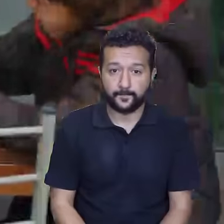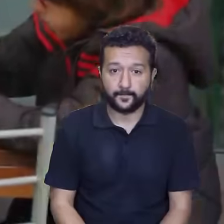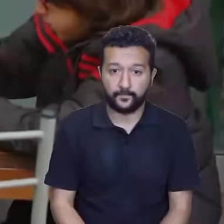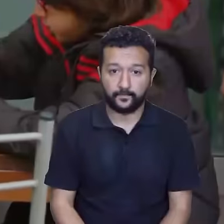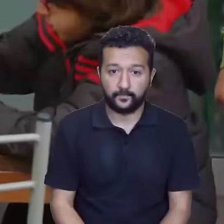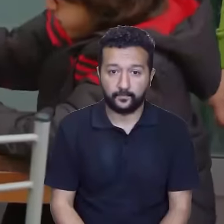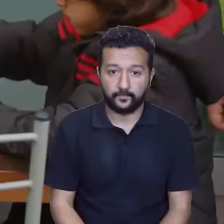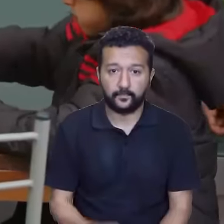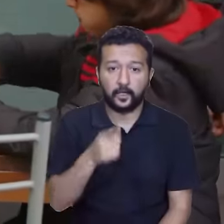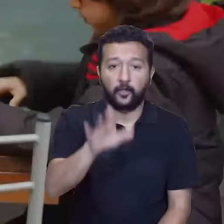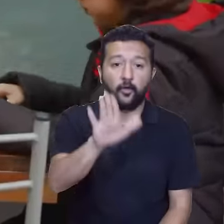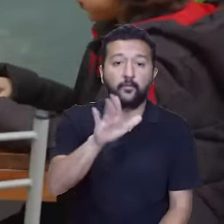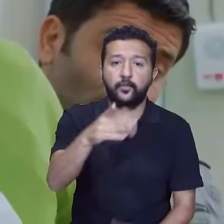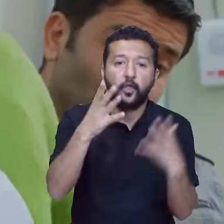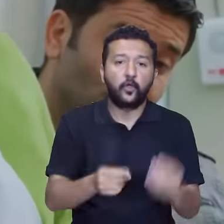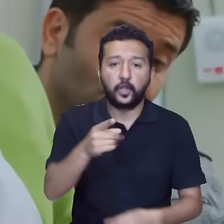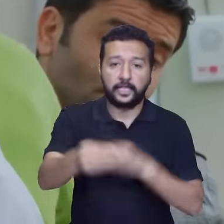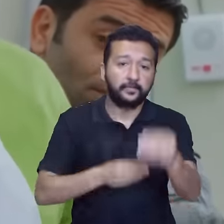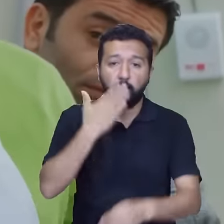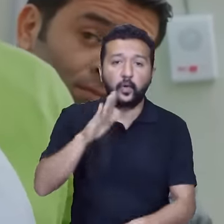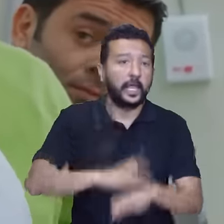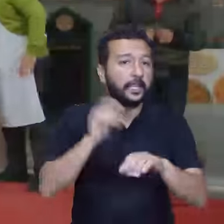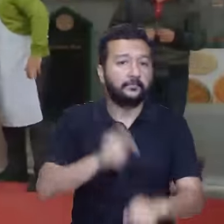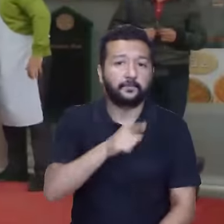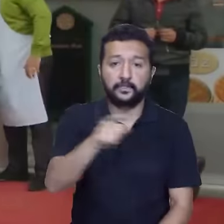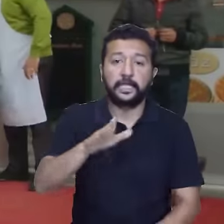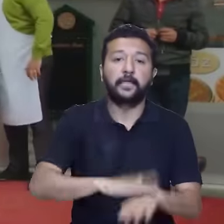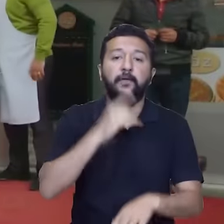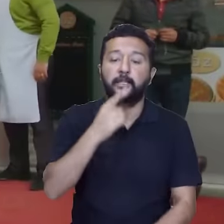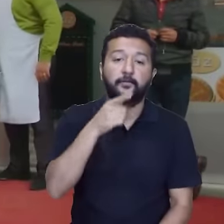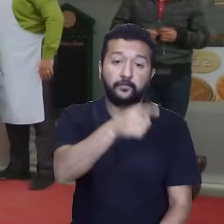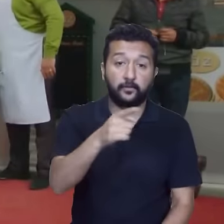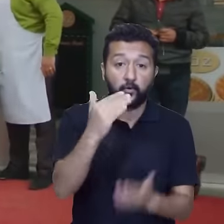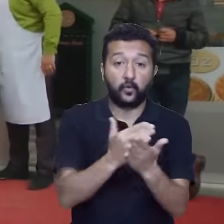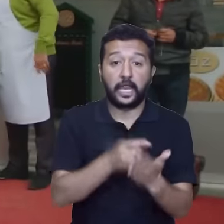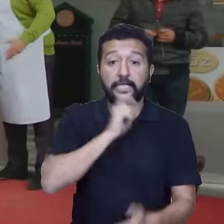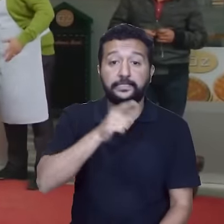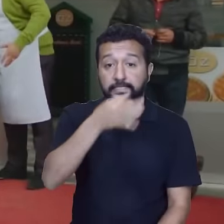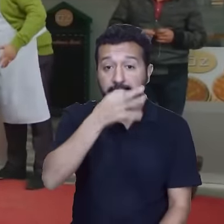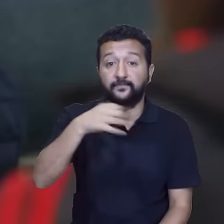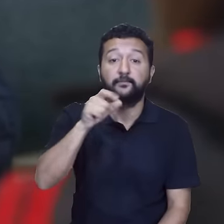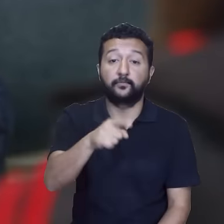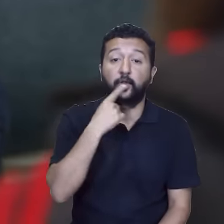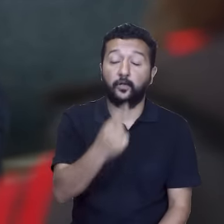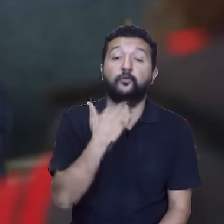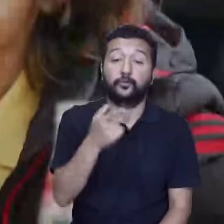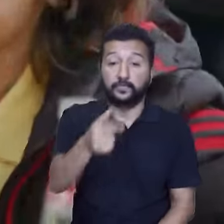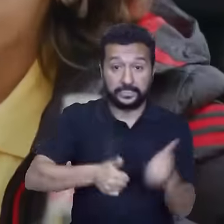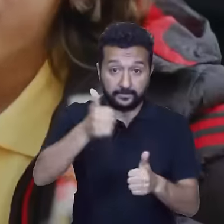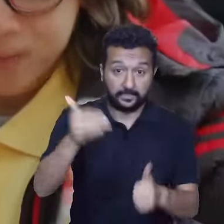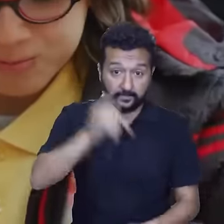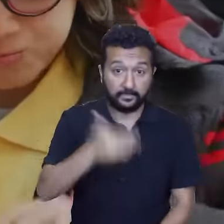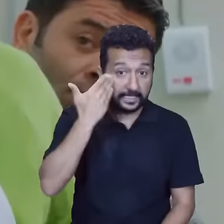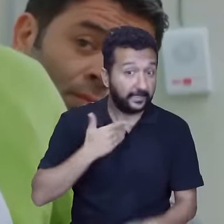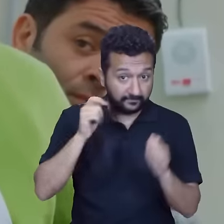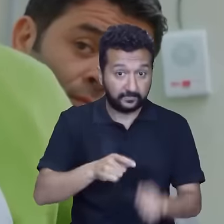Tabaklarındakileri değiştiler. Hop hop hop hop. Ne oluyor oğlum? Değişmek yok. Ne yapıyorsunuz ya? Yapmayın oğlum. Bana bak. Kural hatası var. İzin vermem ben buna. Bana bak. Siz burayı yarışmaya mı